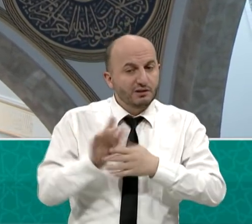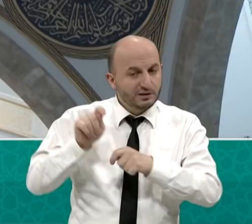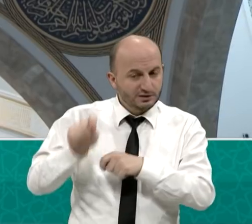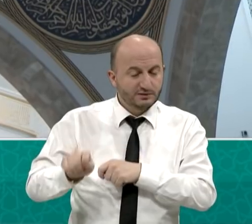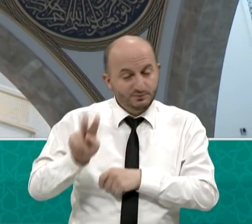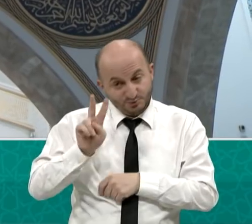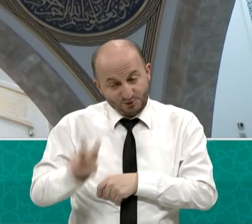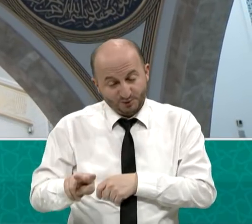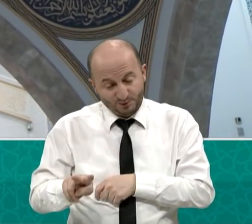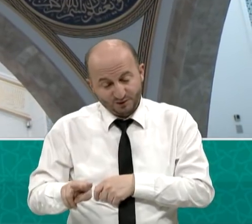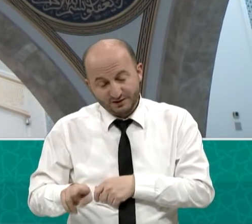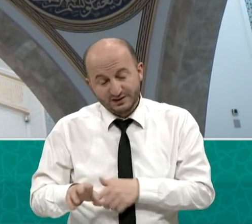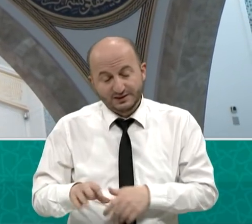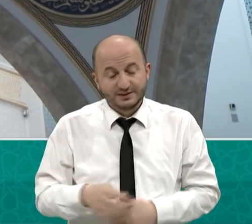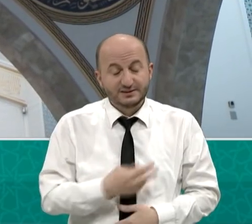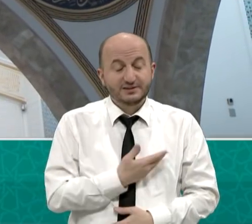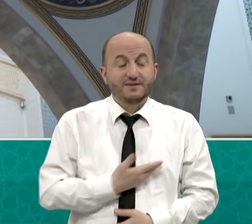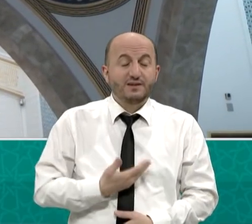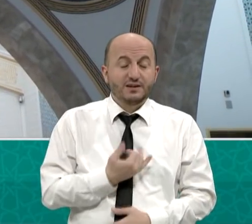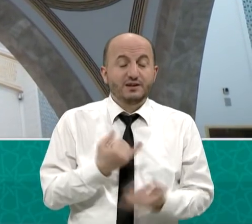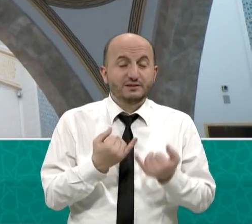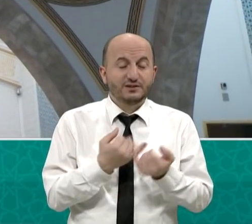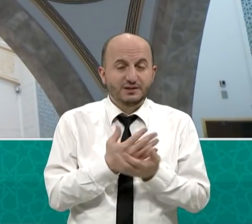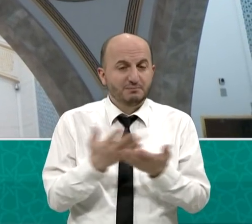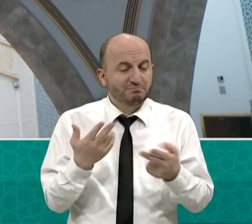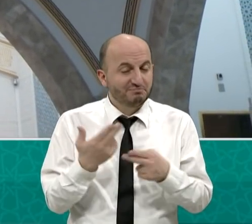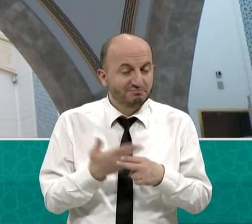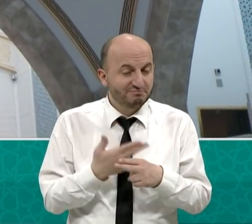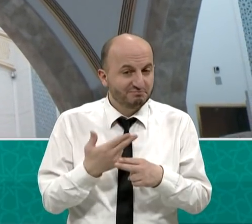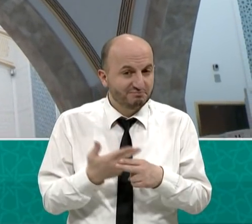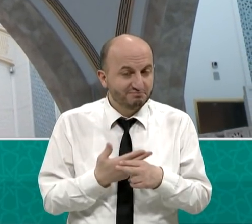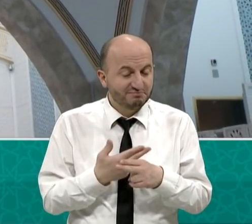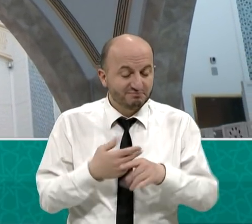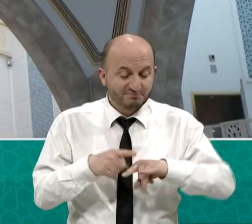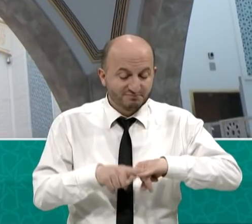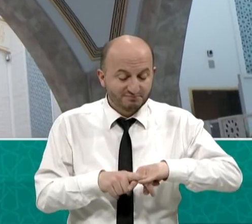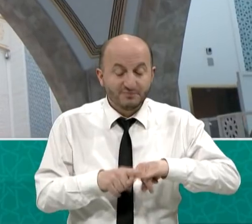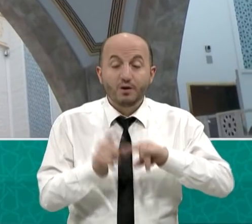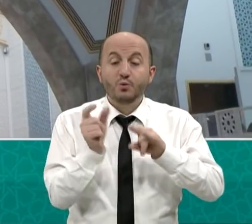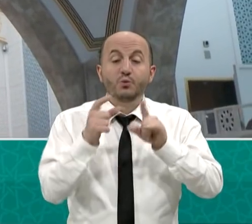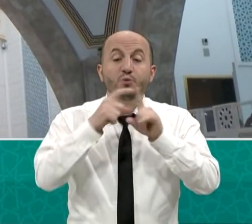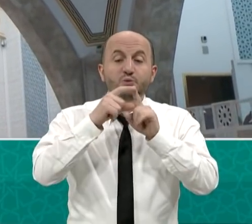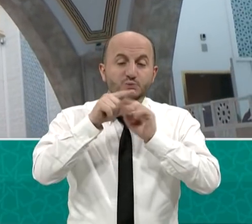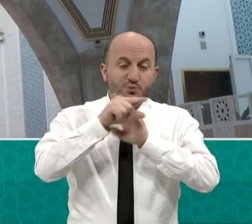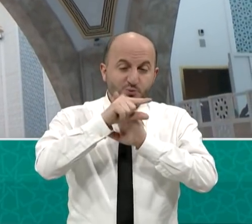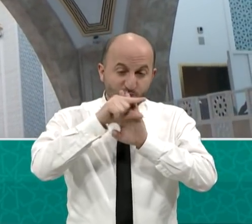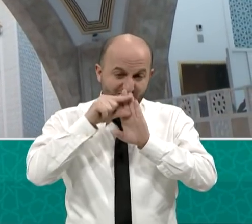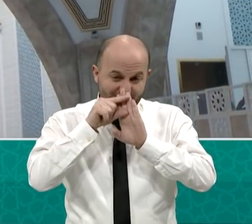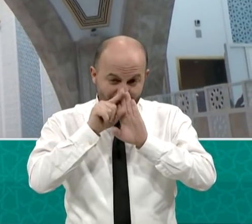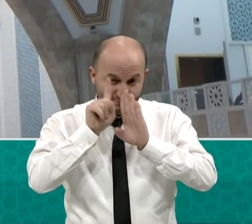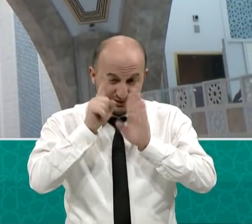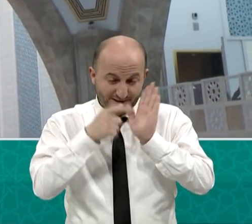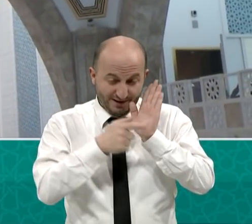gerekirse bununla alakalı sevgili kardeşlerim, mesela Hud suresinin bir ayeti,